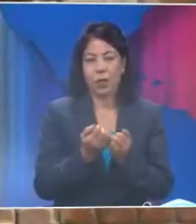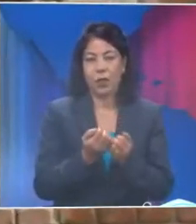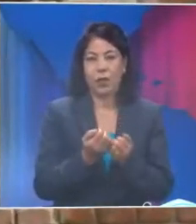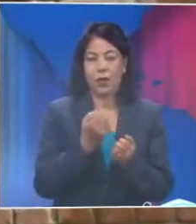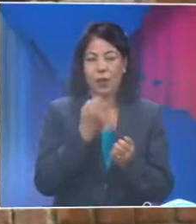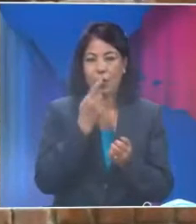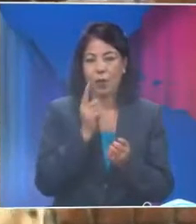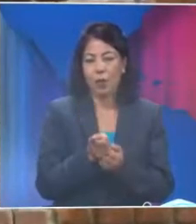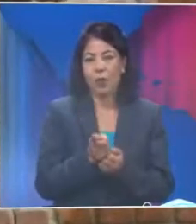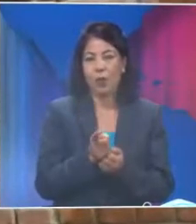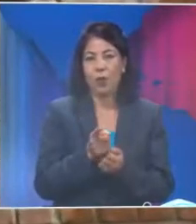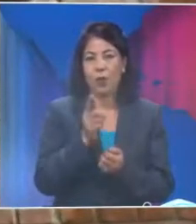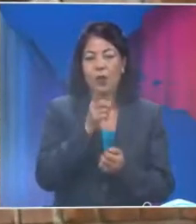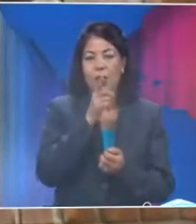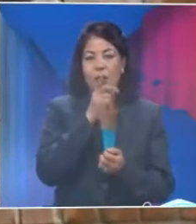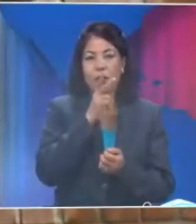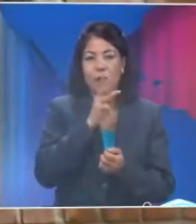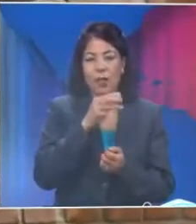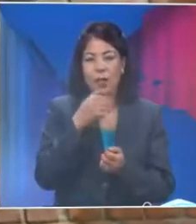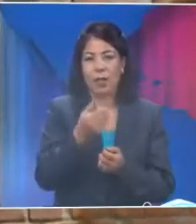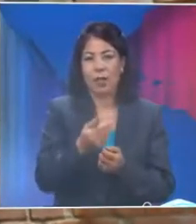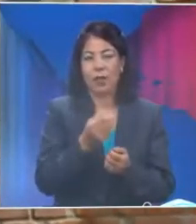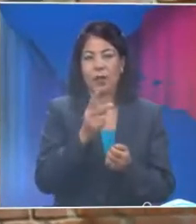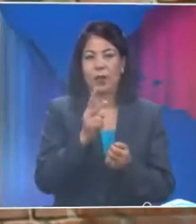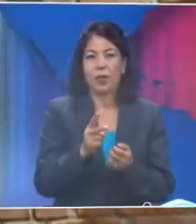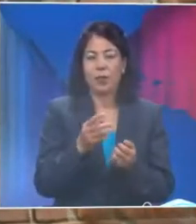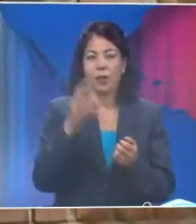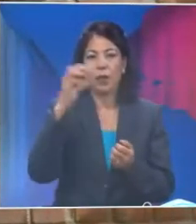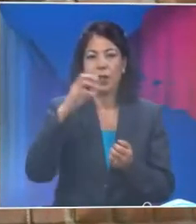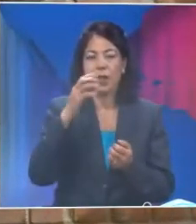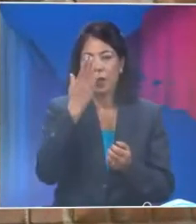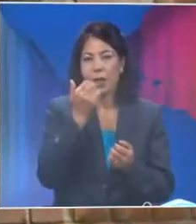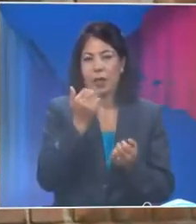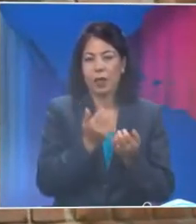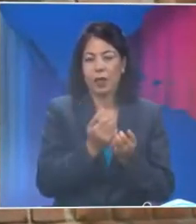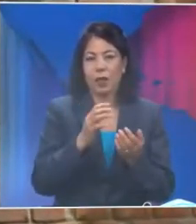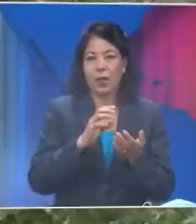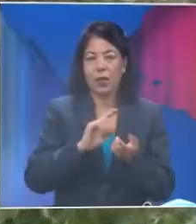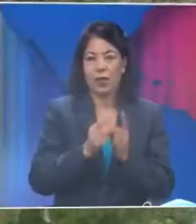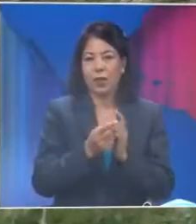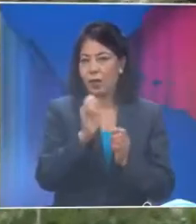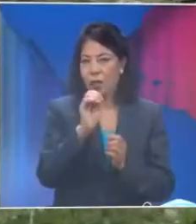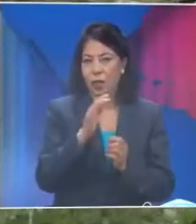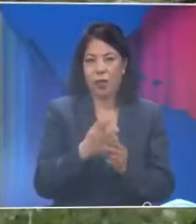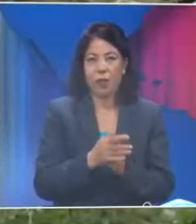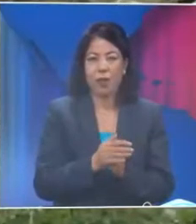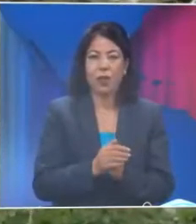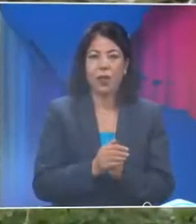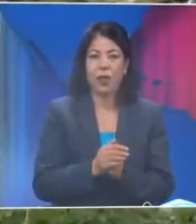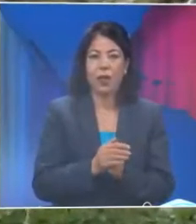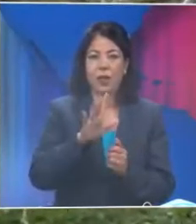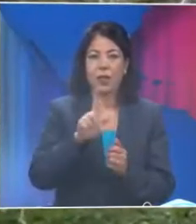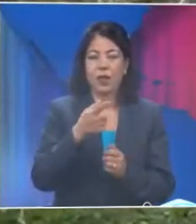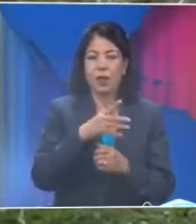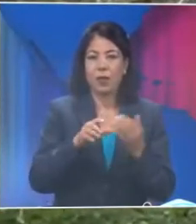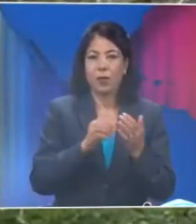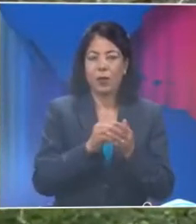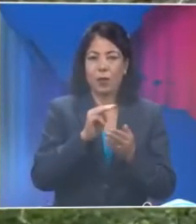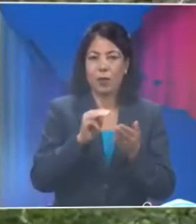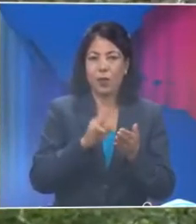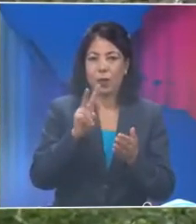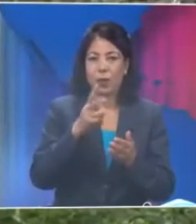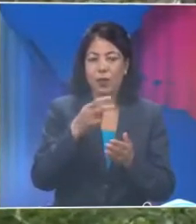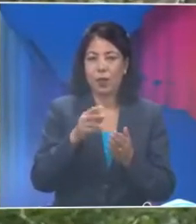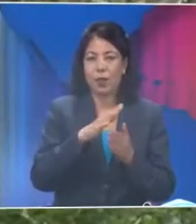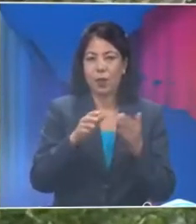सर अब त्यही घर त अब तिन चार चार पाँच दिन जति सकिन्थ्यो नि, बर्खाले गर्दाखेरि गर्नै सकेन पाएन। 57 घरधुरी मध्ये 20